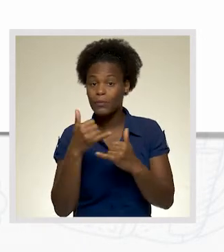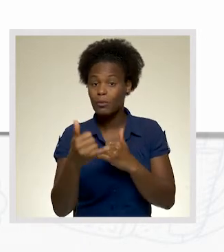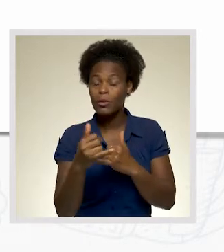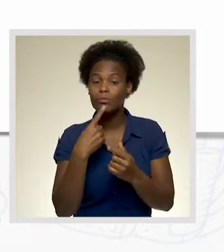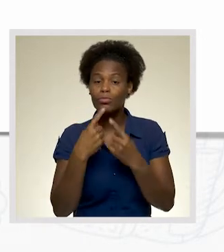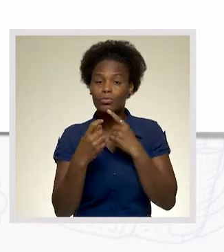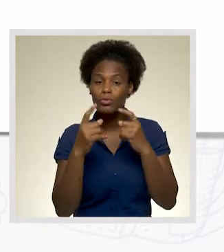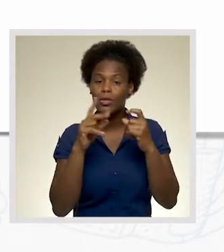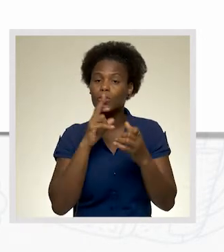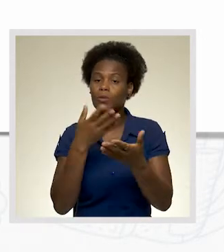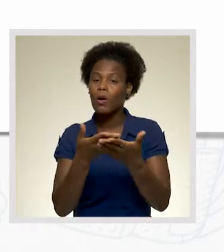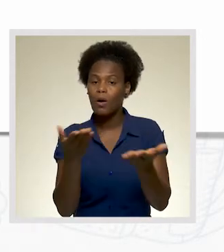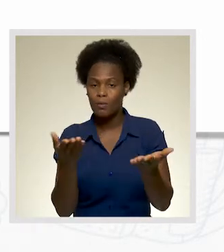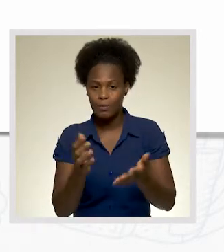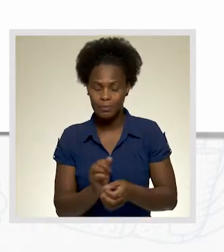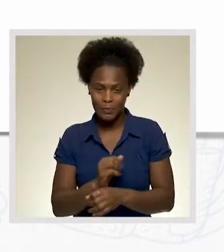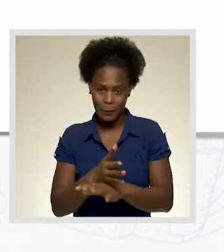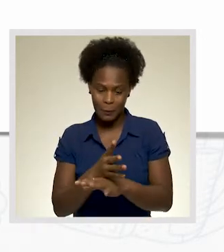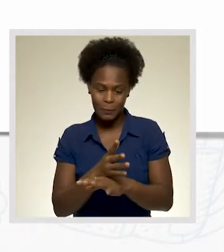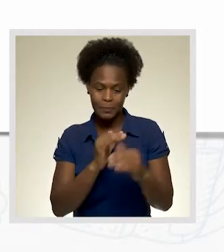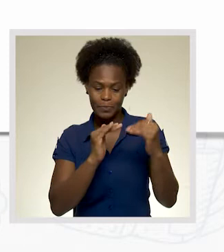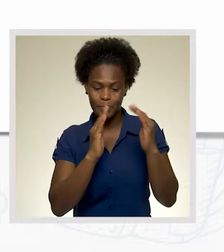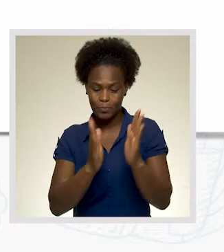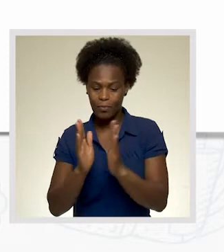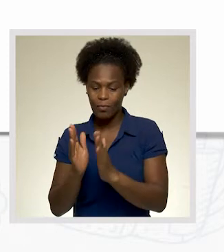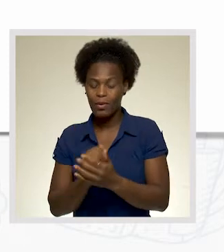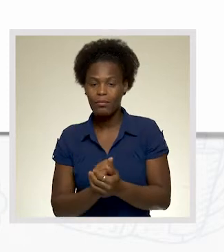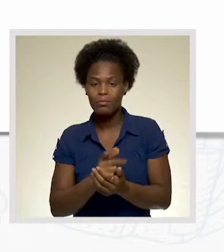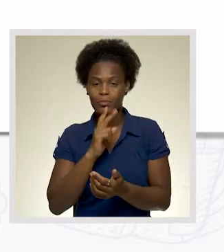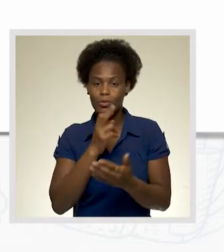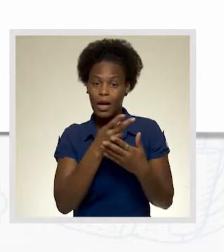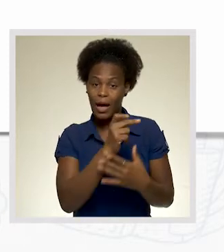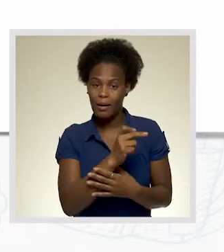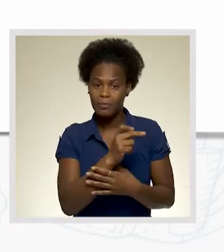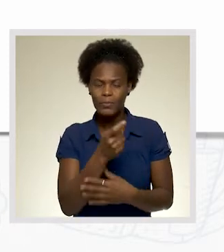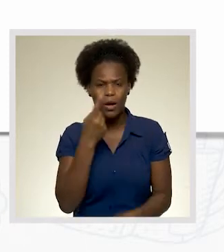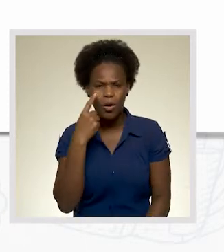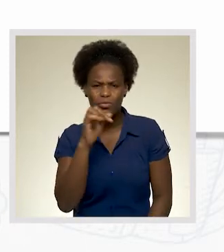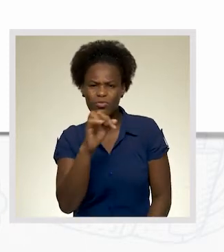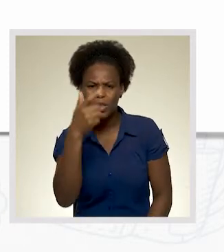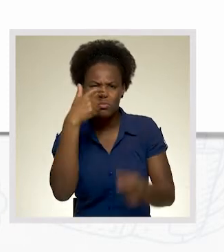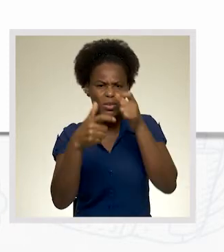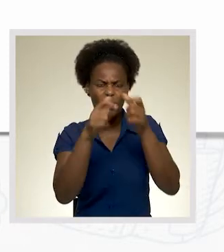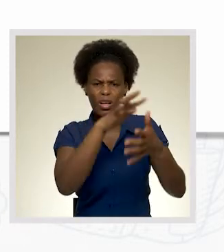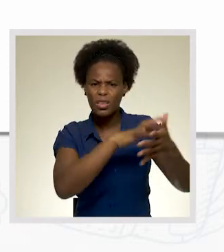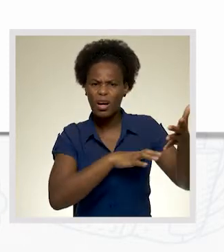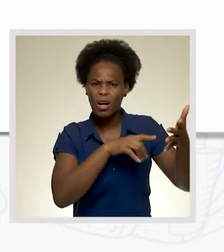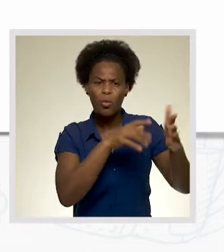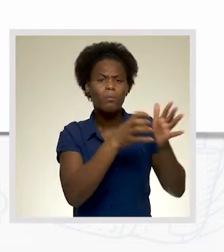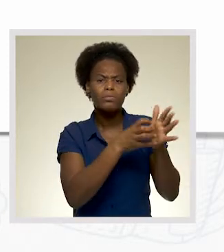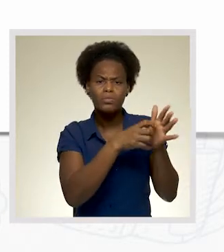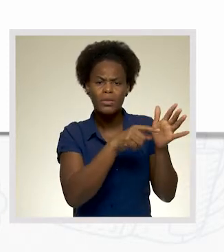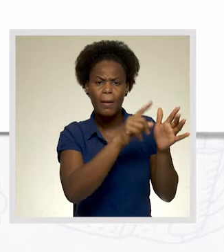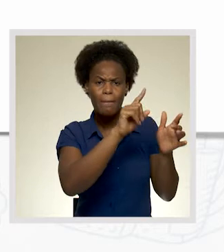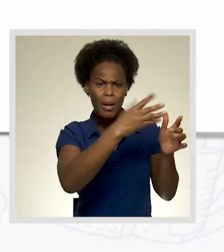aux questions suivantes. Vous avez A. Reconnaissez-vous les personnages du